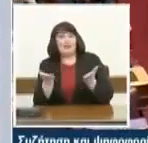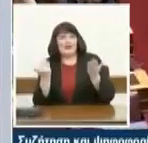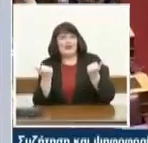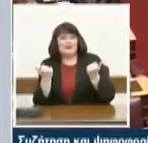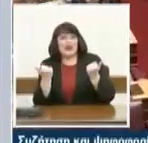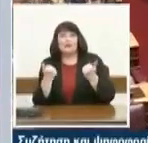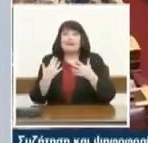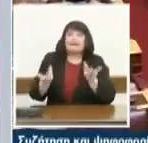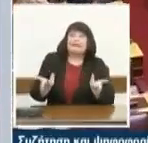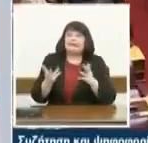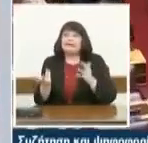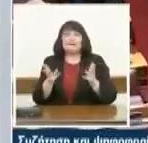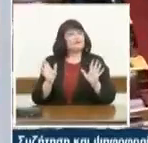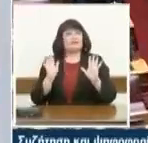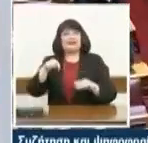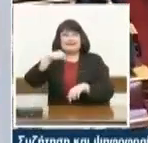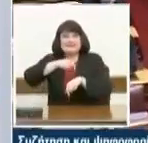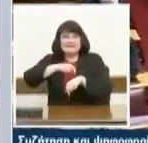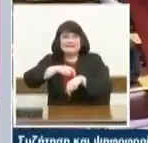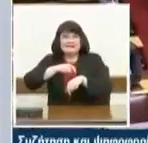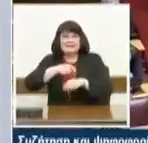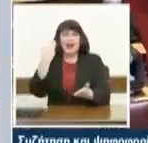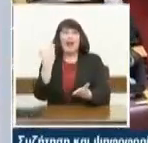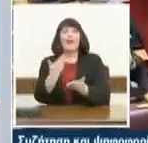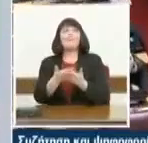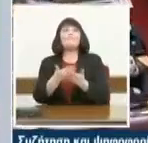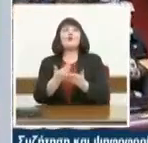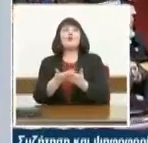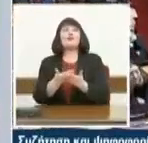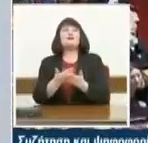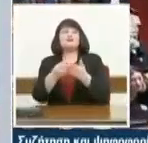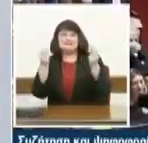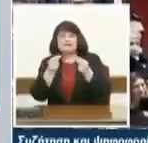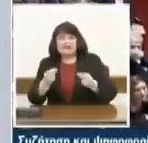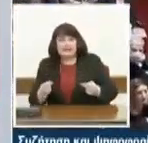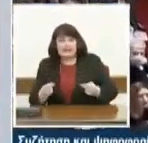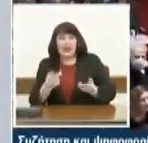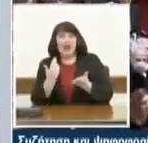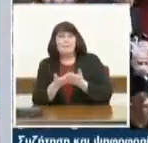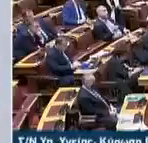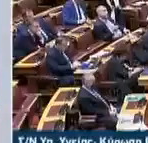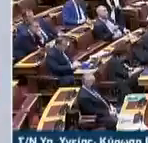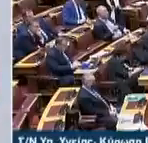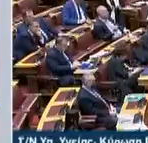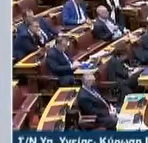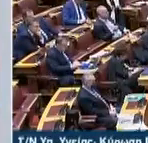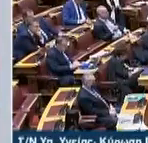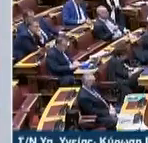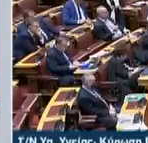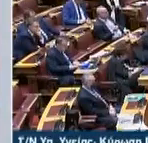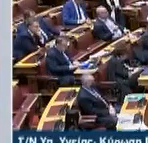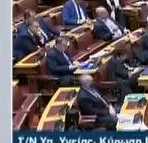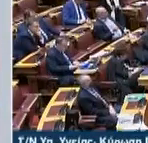είχα πάει πρόσφατα. Οι εργασίες στο γυροκομείο που κάει και πάνε πολύ καλά και οι άνθρωποι θα επανέλθουν. Στο γυροκομείο. Ακριβώς, ναι. Και αυτό είναι πολύ θετική